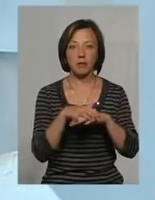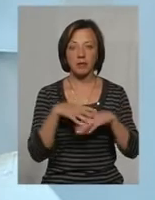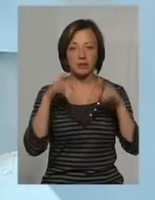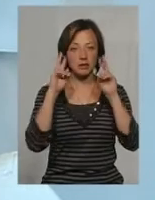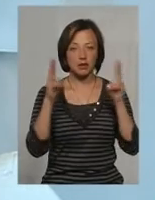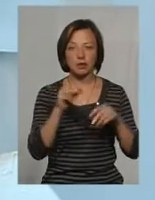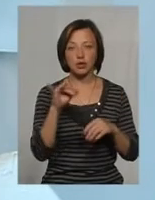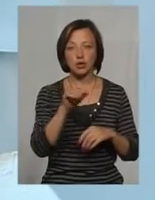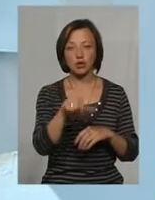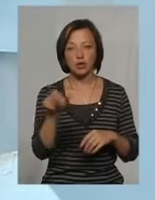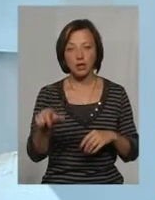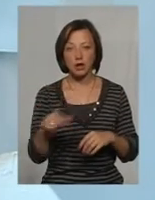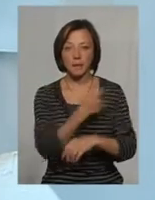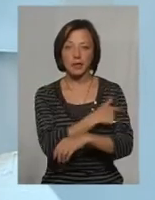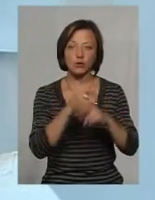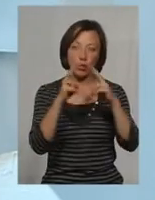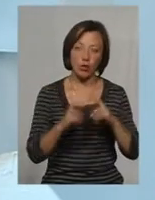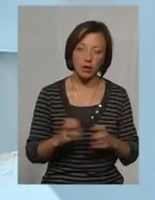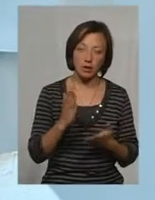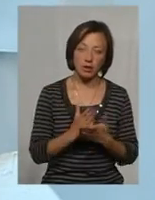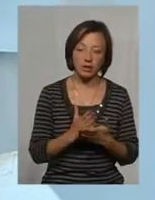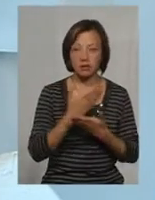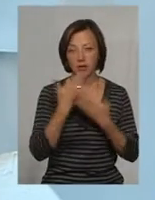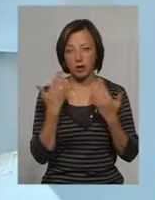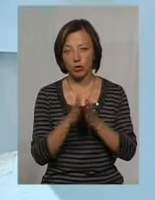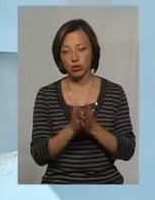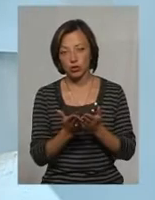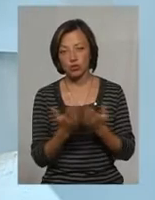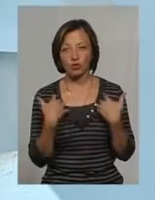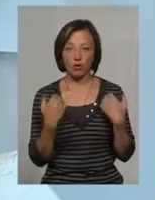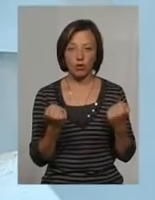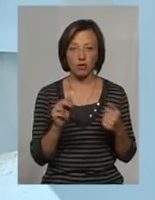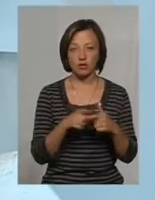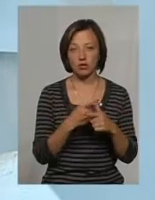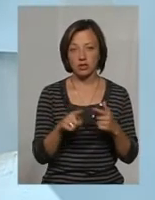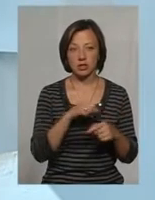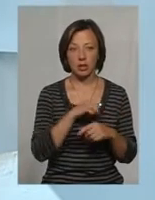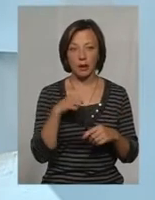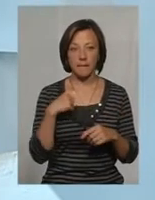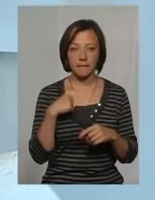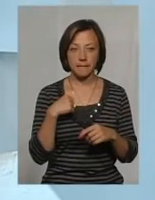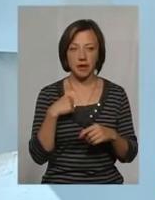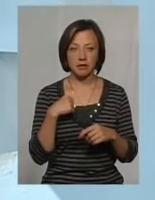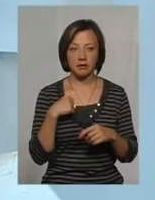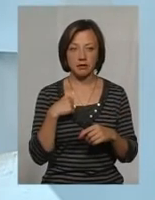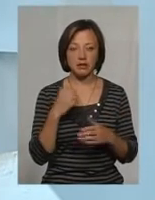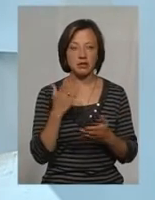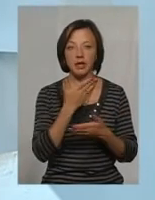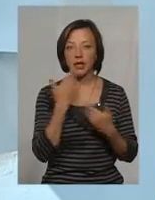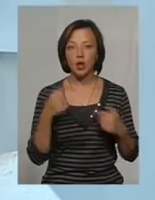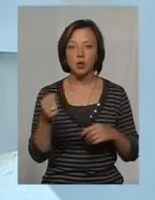знаємо, чи людина пройшла медичний огляд, чи є у неї медична книжка, чи вона здорова, чи вона сама не є носієм певного